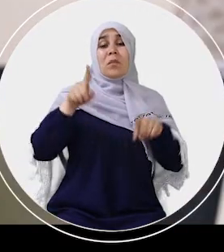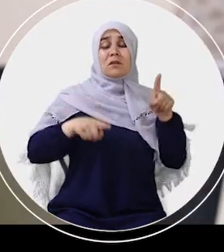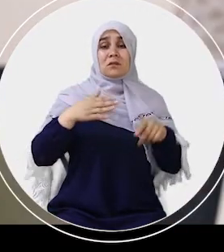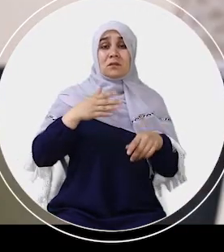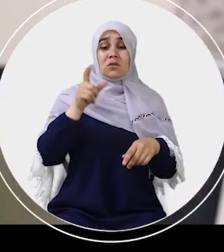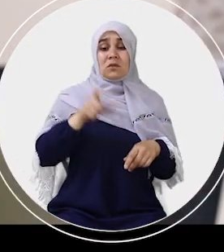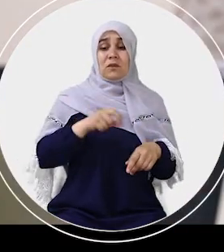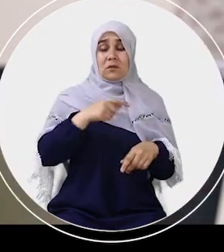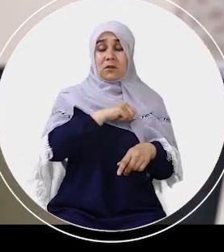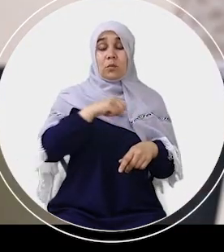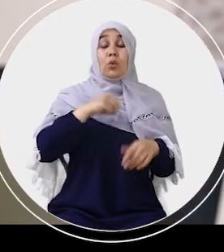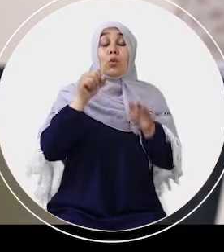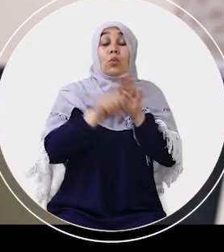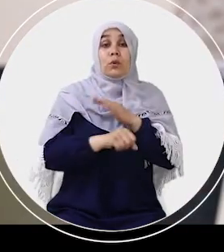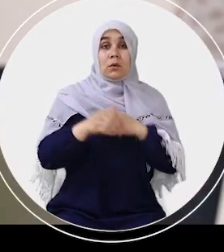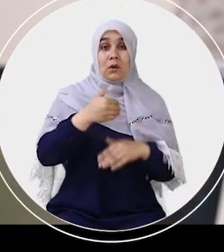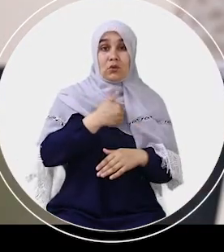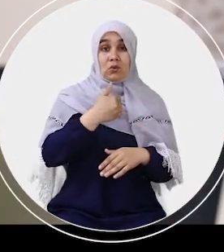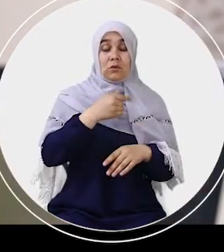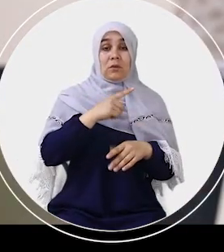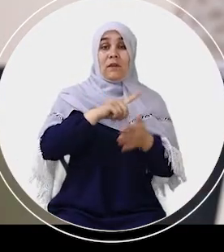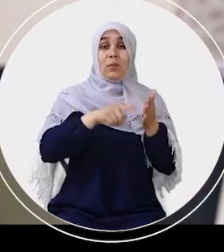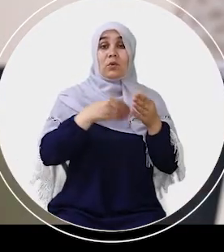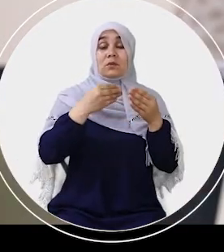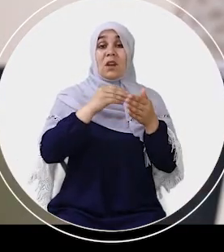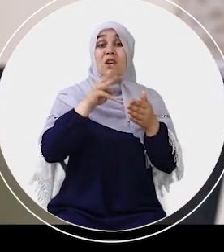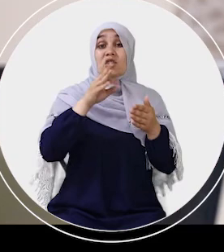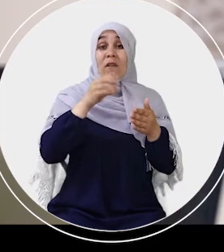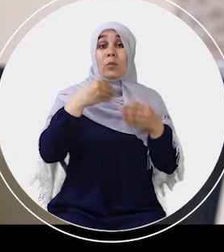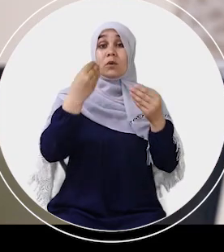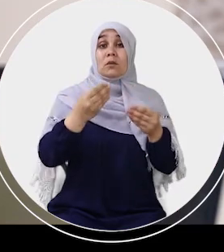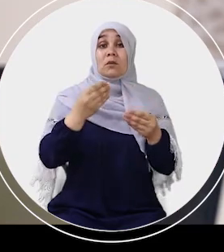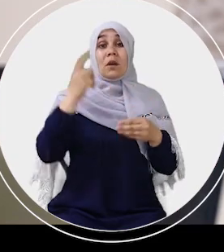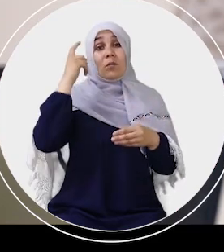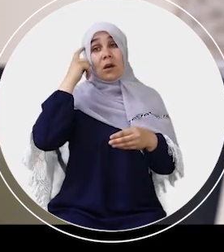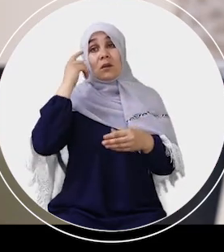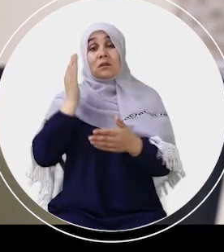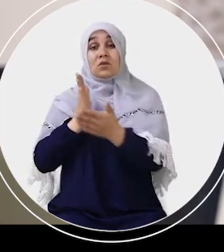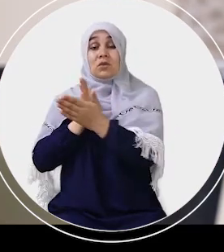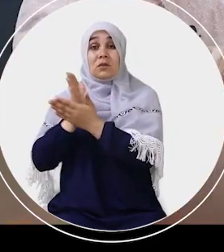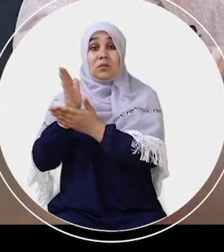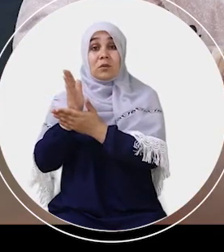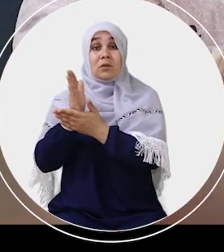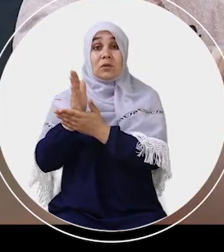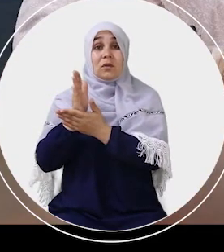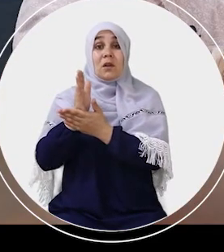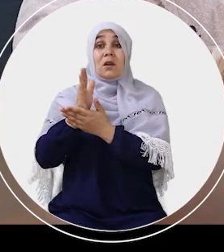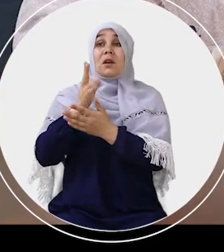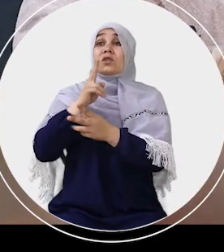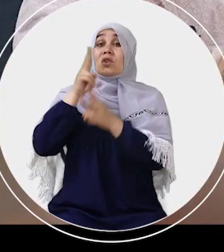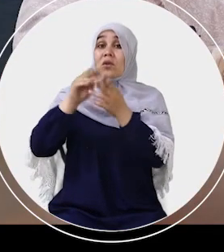O'ta ayanchli holat. Bunaqa ayollarga mahalla komitetiga chiqib shikoyat